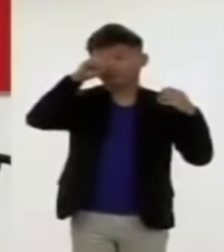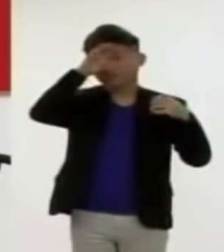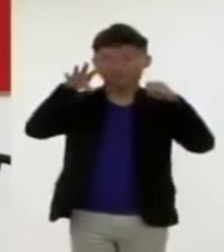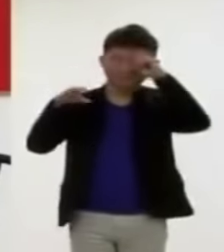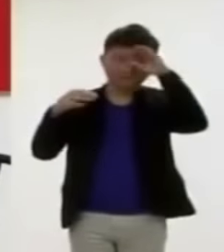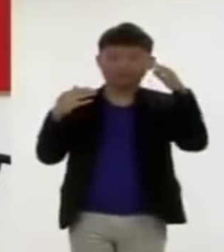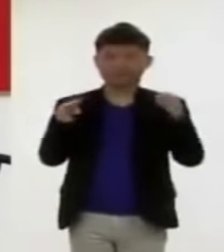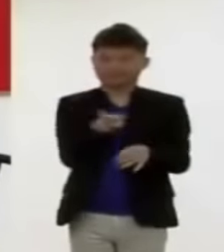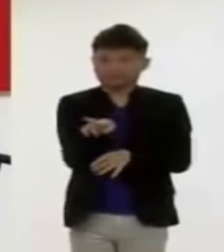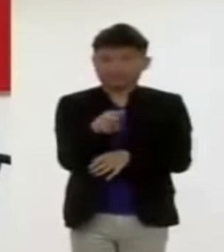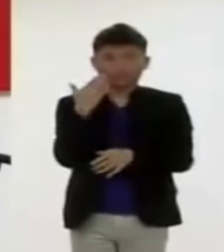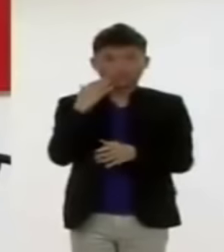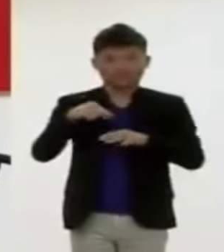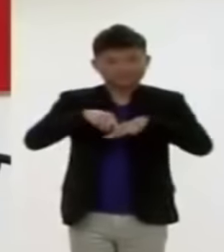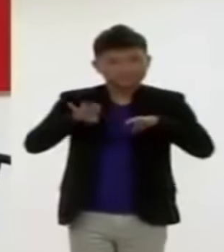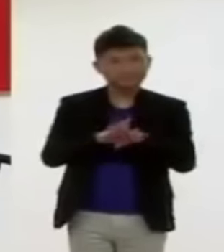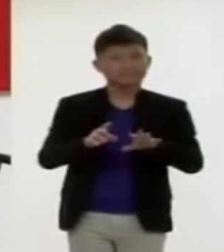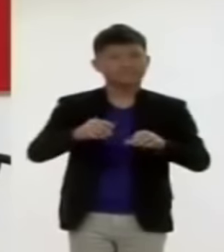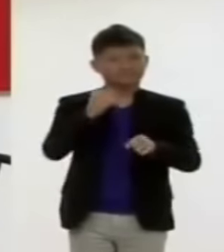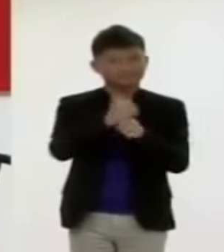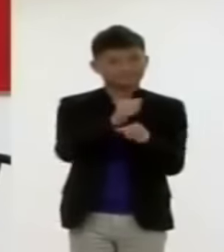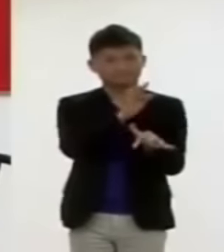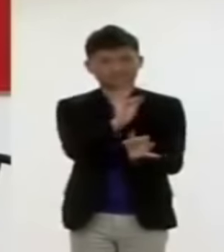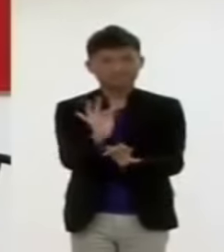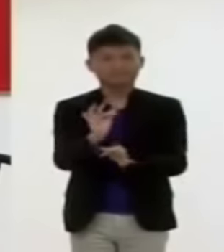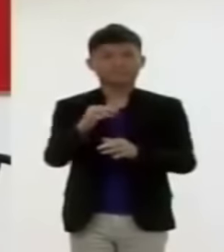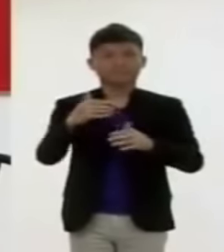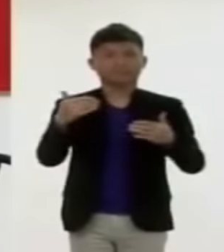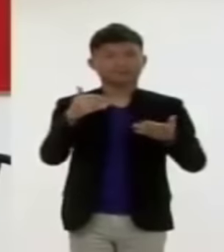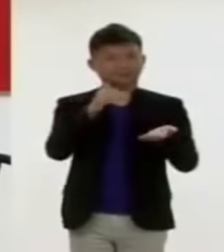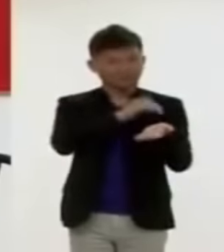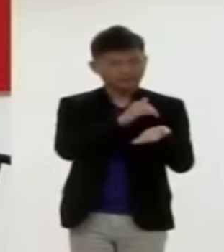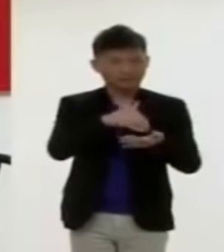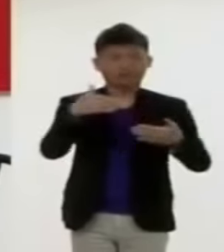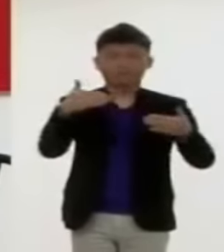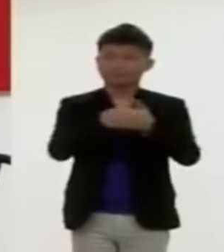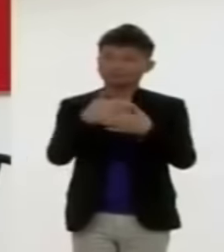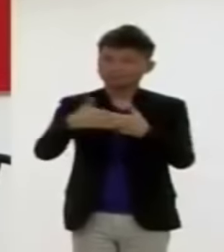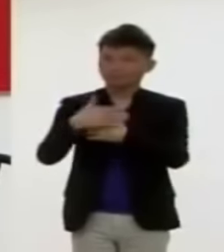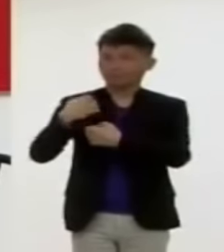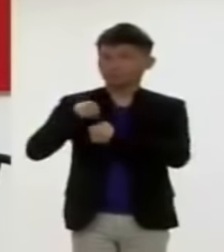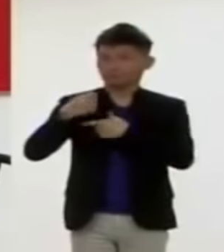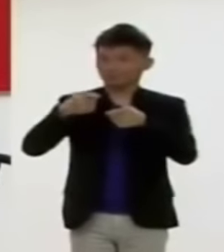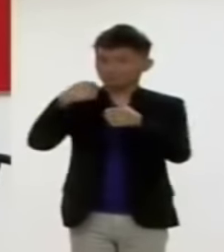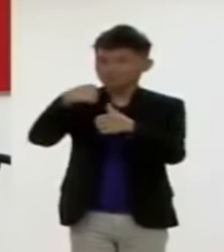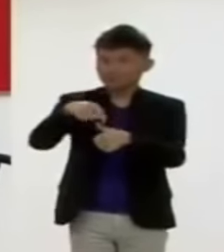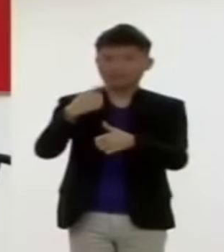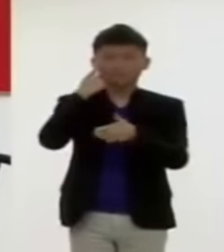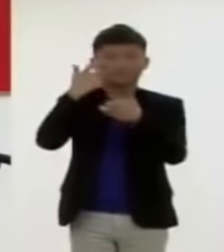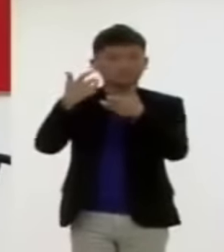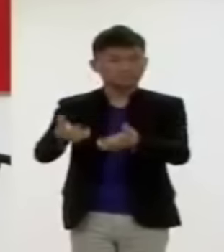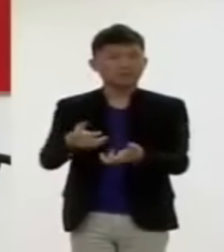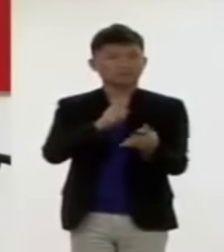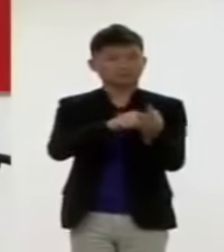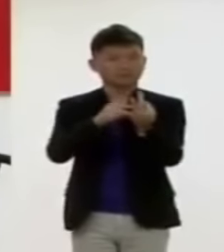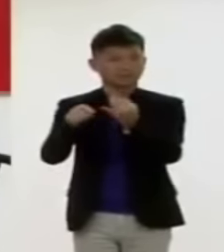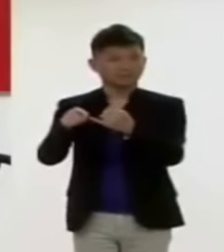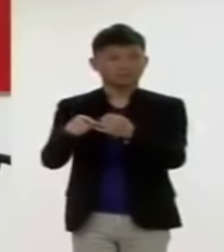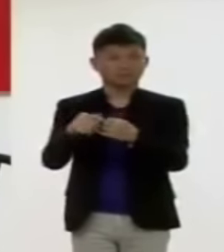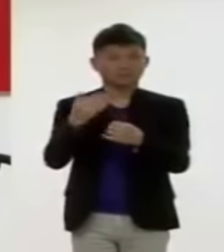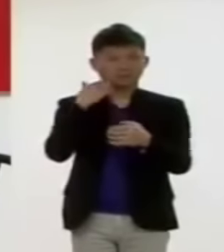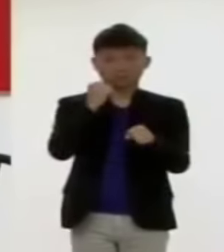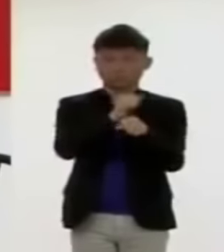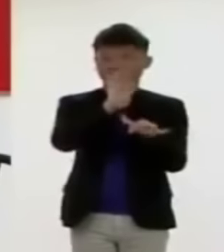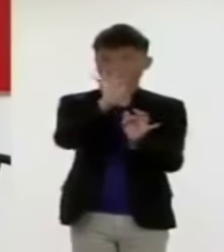建设得很好，把医疗改善、把交通改善、把军公教的尊严摆在第一位，需要高丹华出来